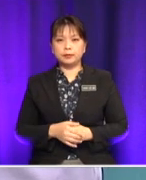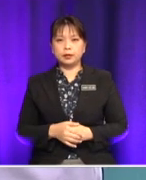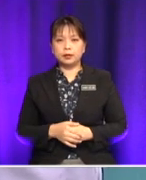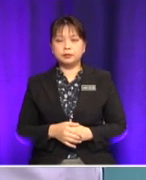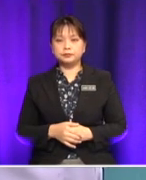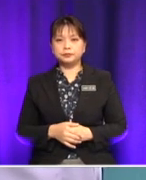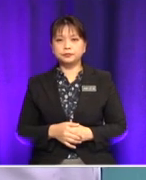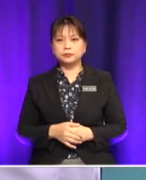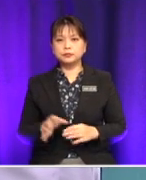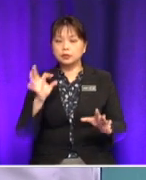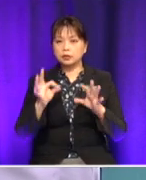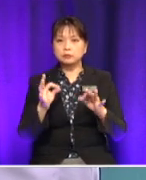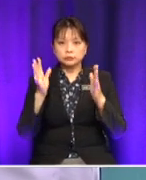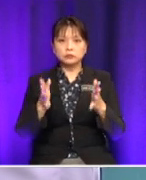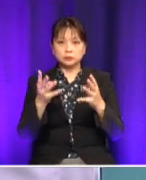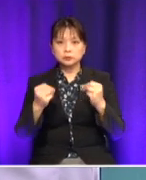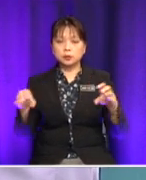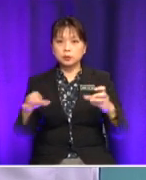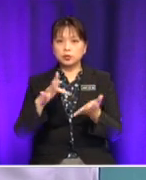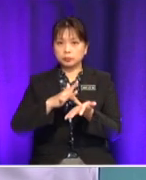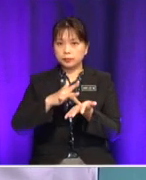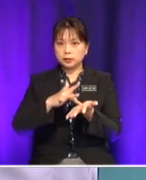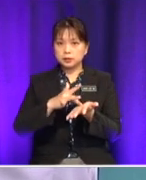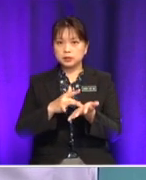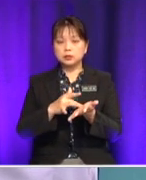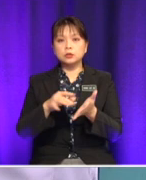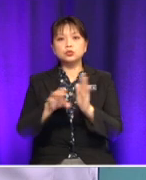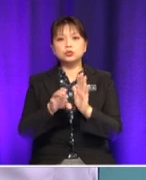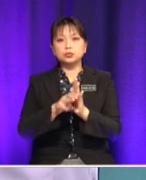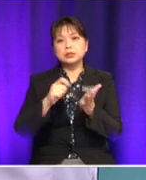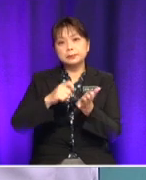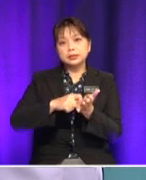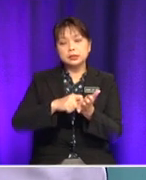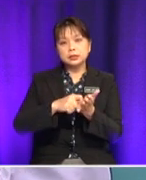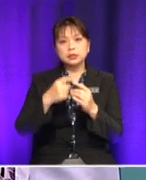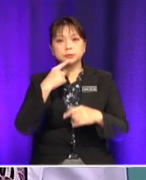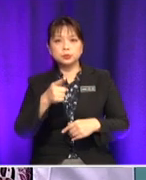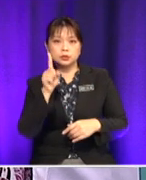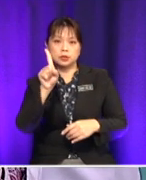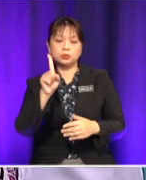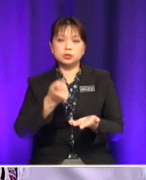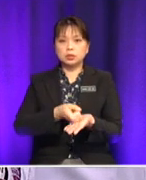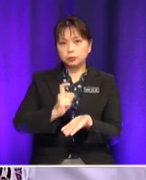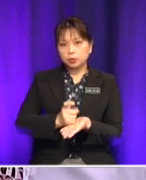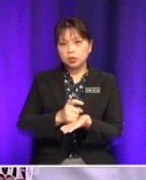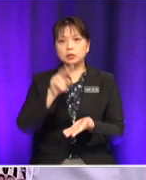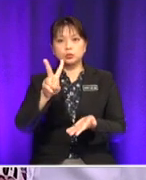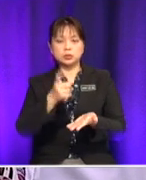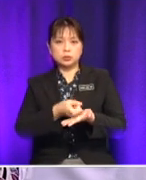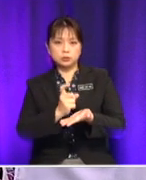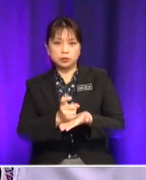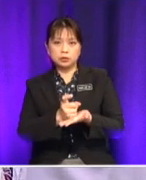membuat Ubay hati tiba sebut eh satu cawan 2 cawan Nah jadi warna indah banget